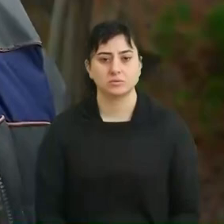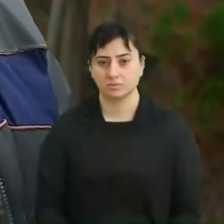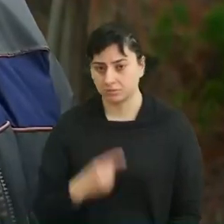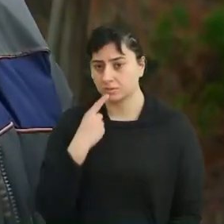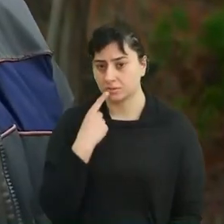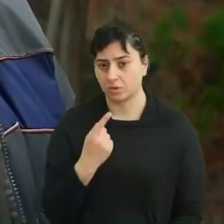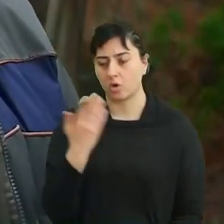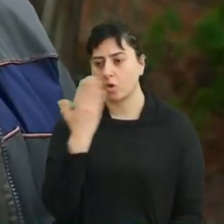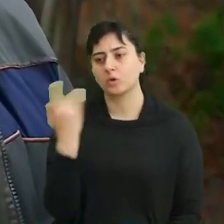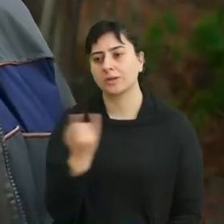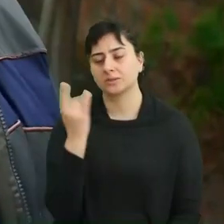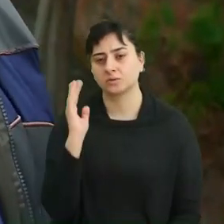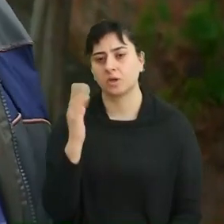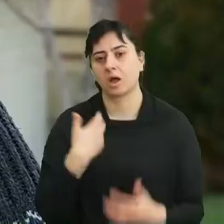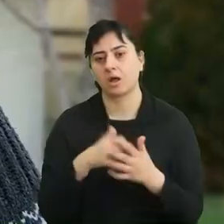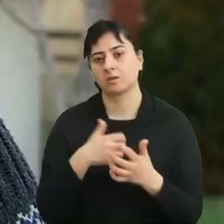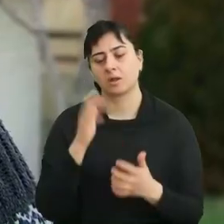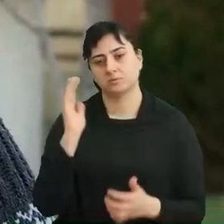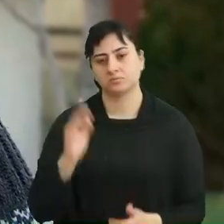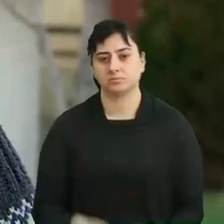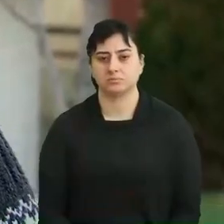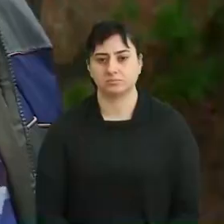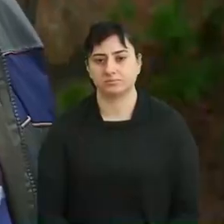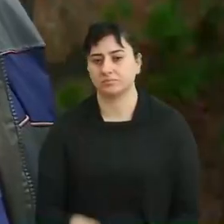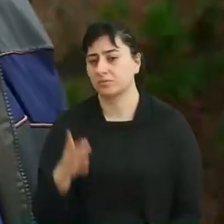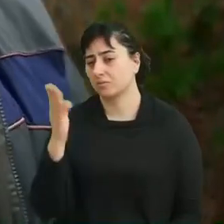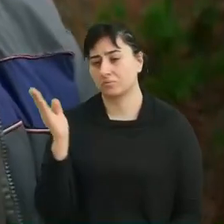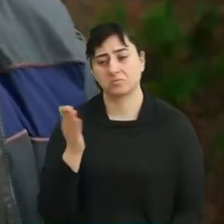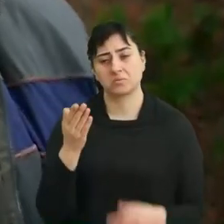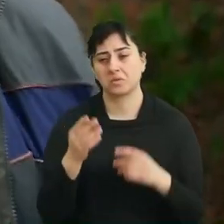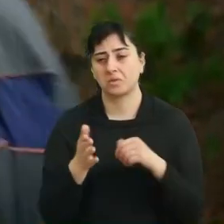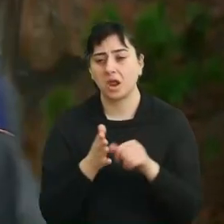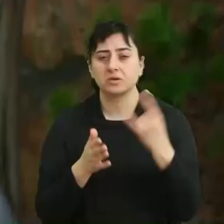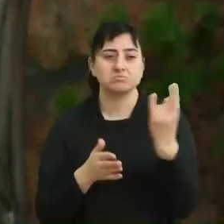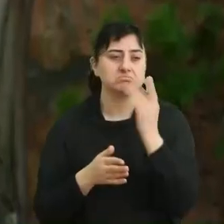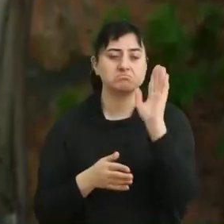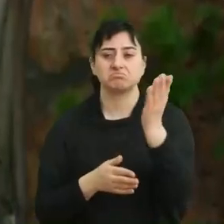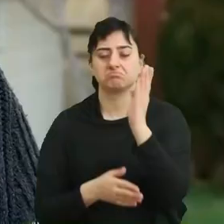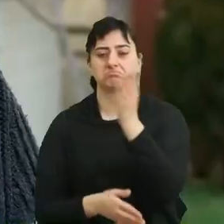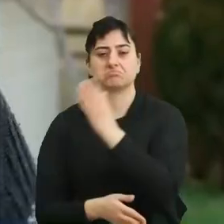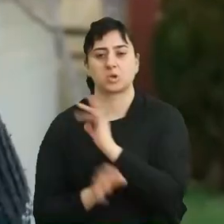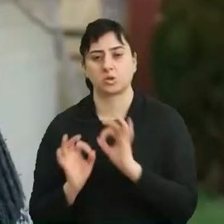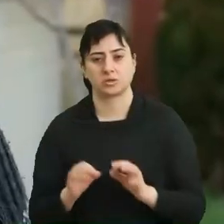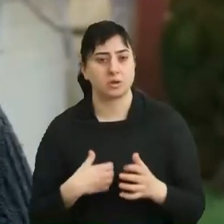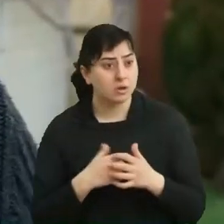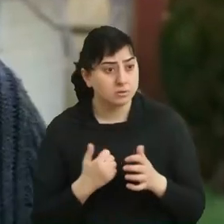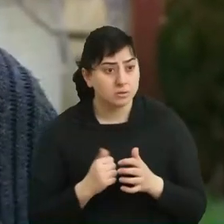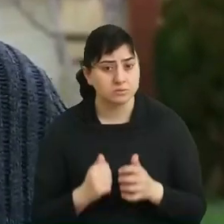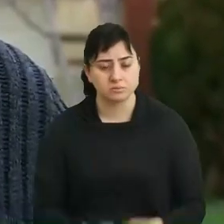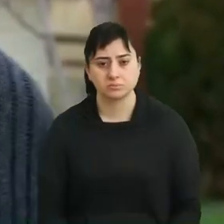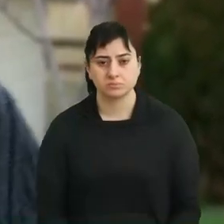Didiye oğlum, okul gezisi. Antalya'ya gideceklermiş. Oranın tarihi turistik yerlerini falan gezecekler. Antalya mı?